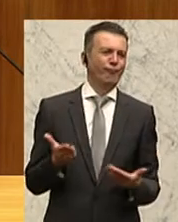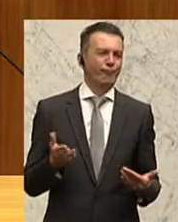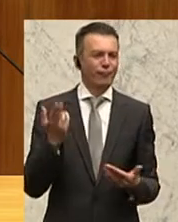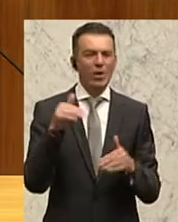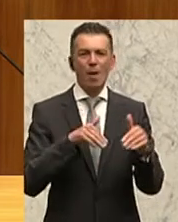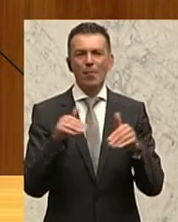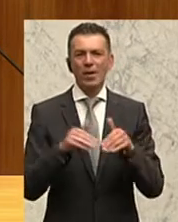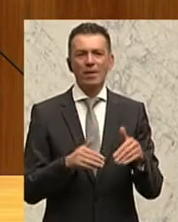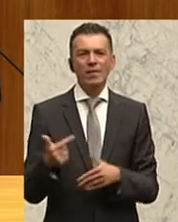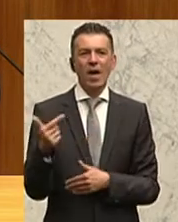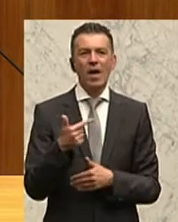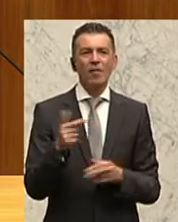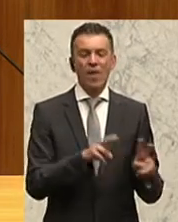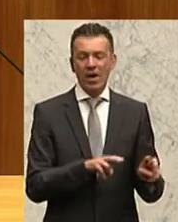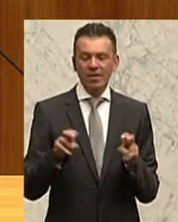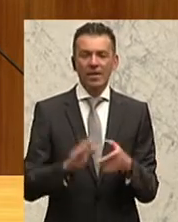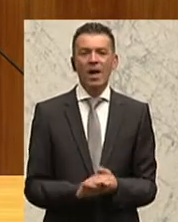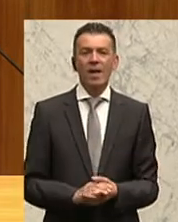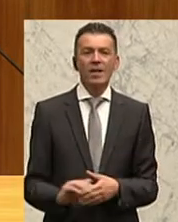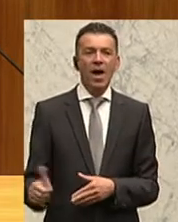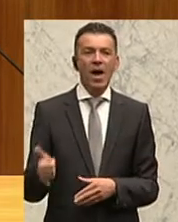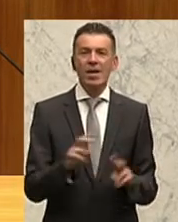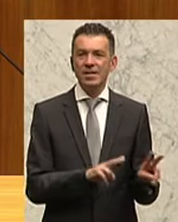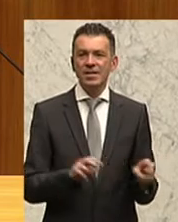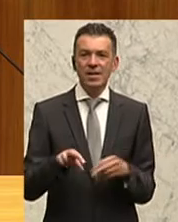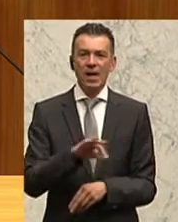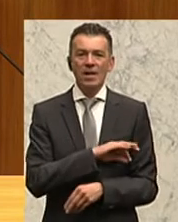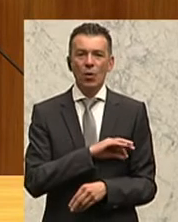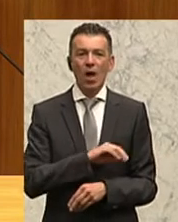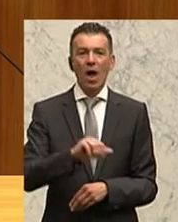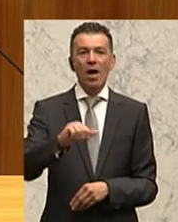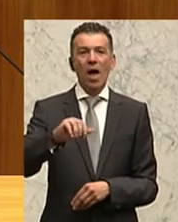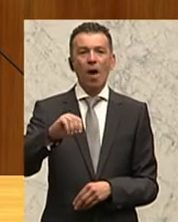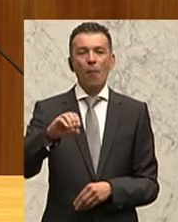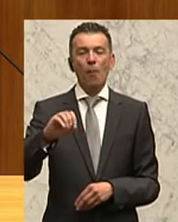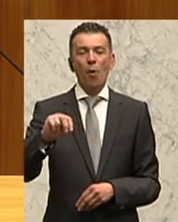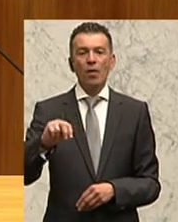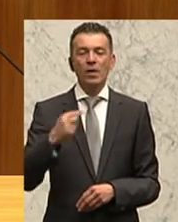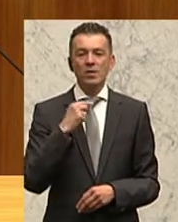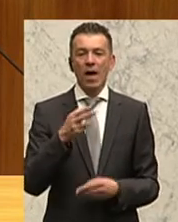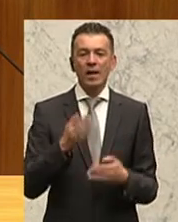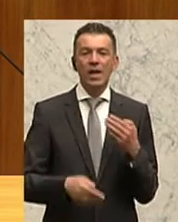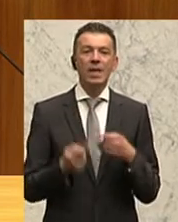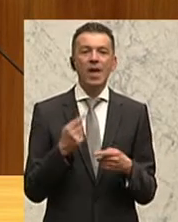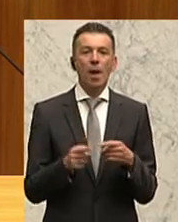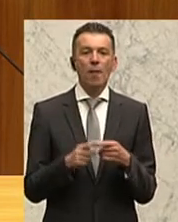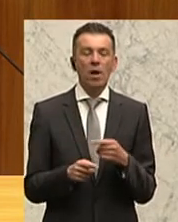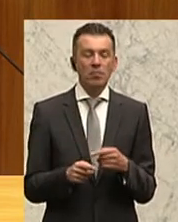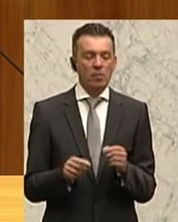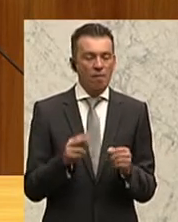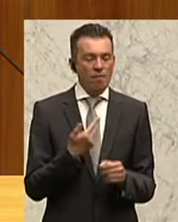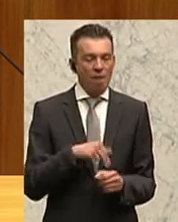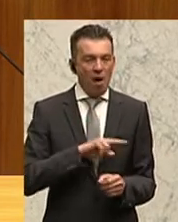2 Zitate vorlesen? Da gibt es eines zum Beispiel vom Kollegen Amon, der noch Ende April sagt, wäre aber unverantwortlich, in so einer